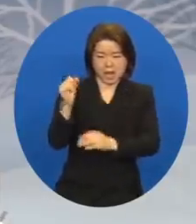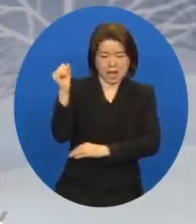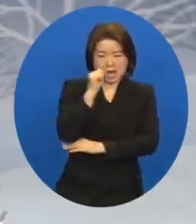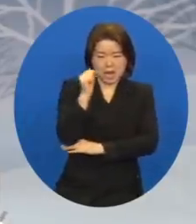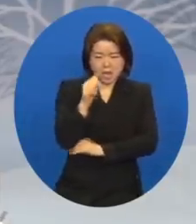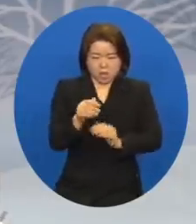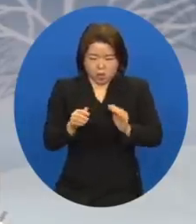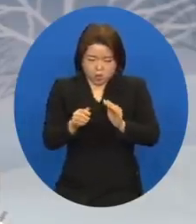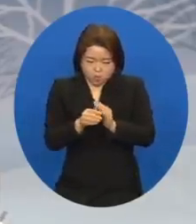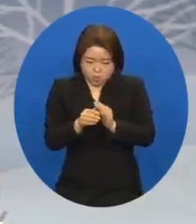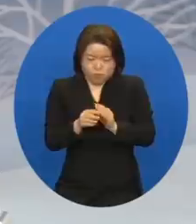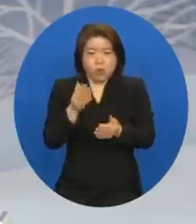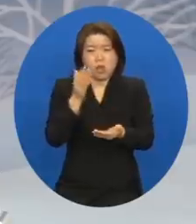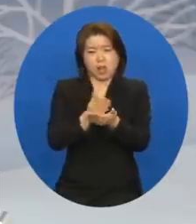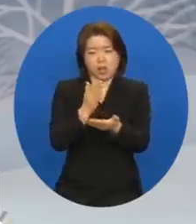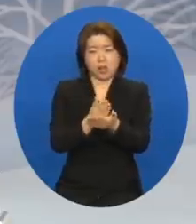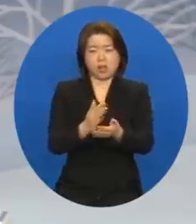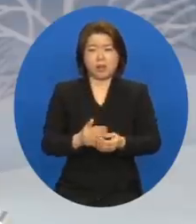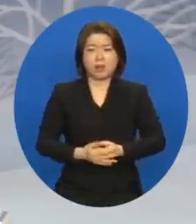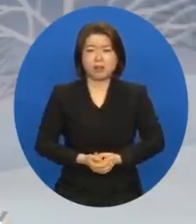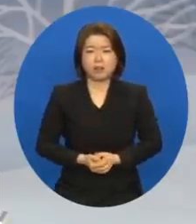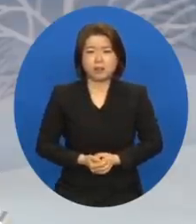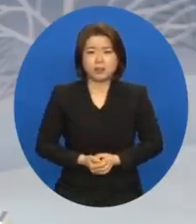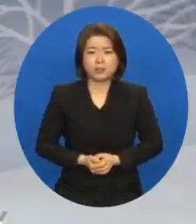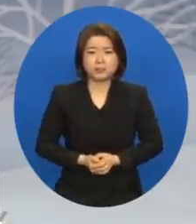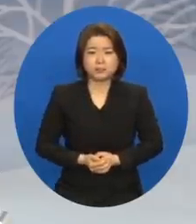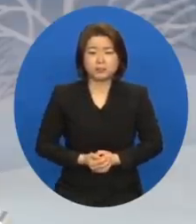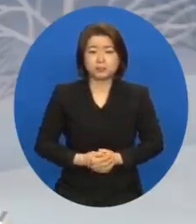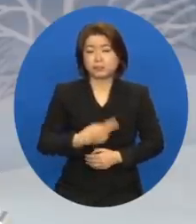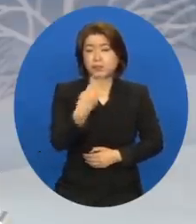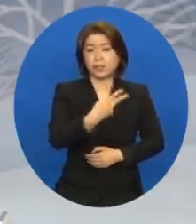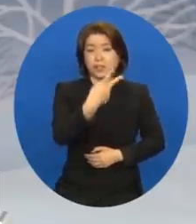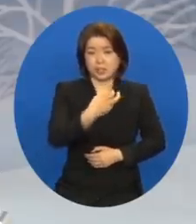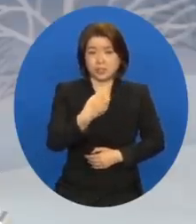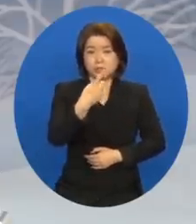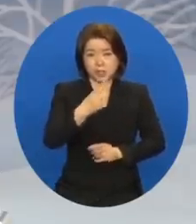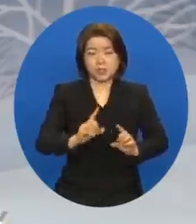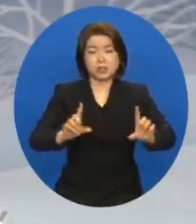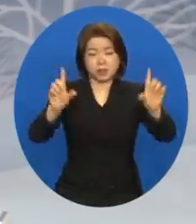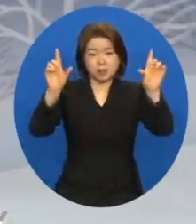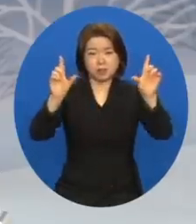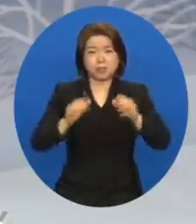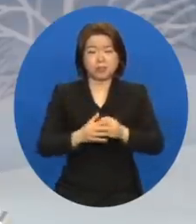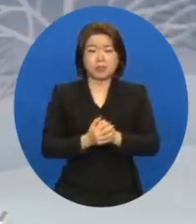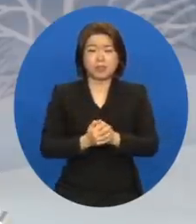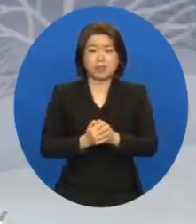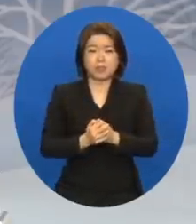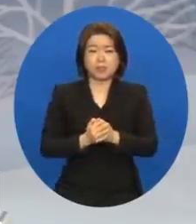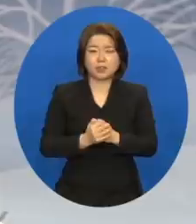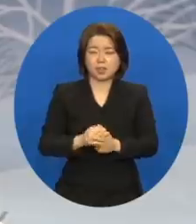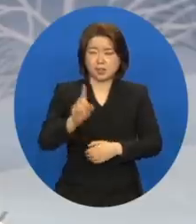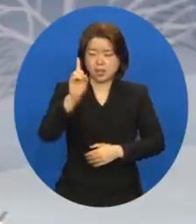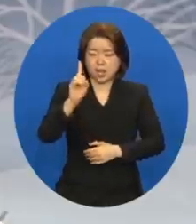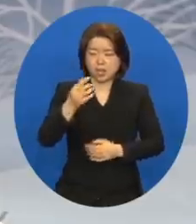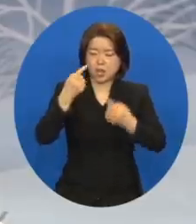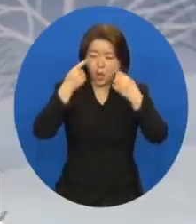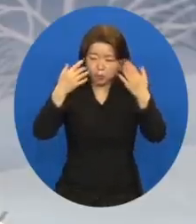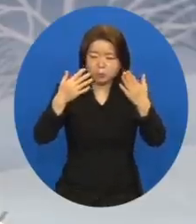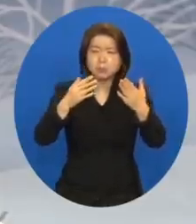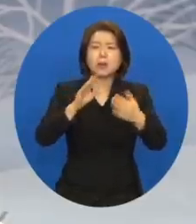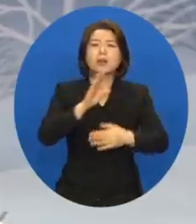위축시키게 내버려 두지 마시기 바랍니다. 2021년은 한 가지 분명한